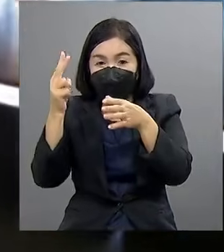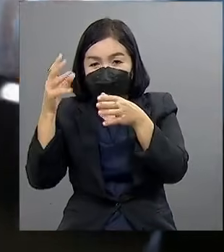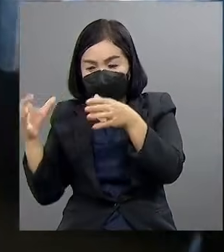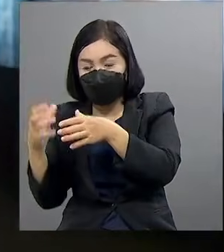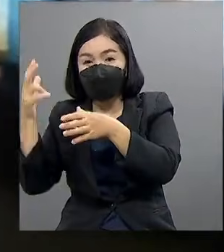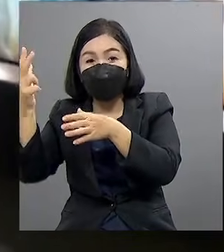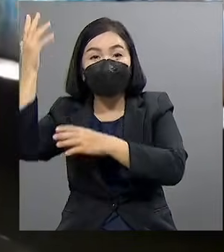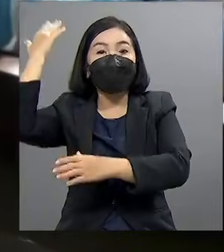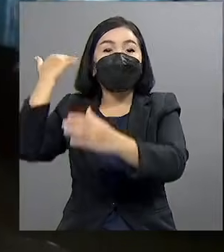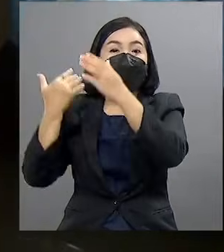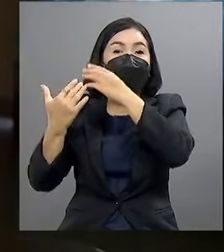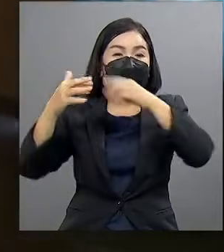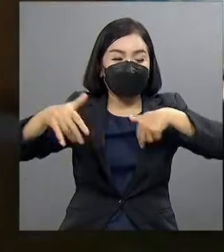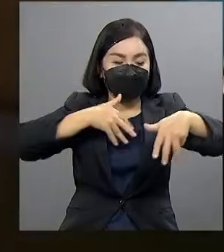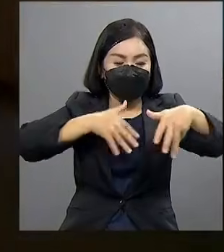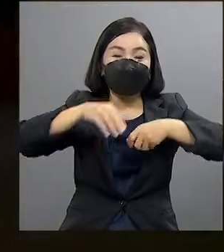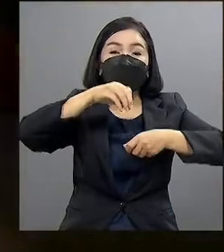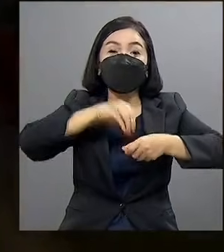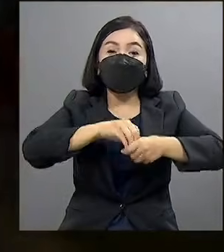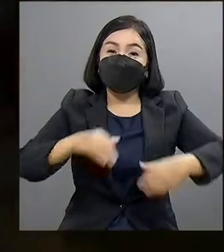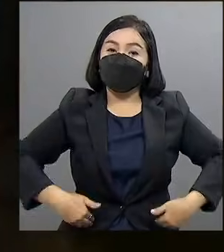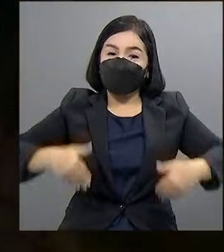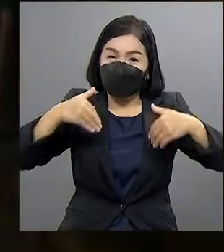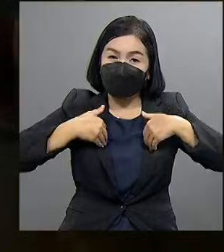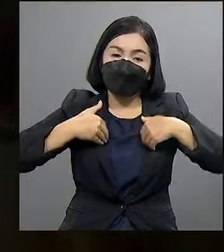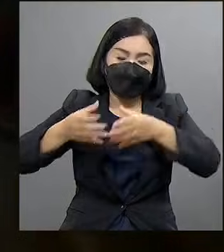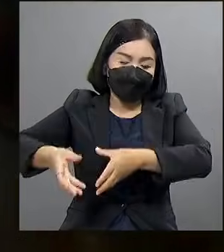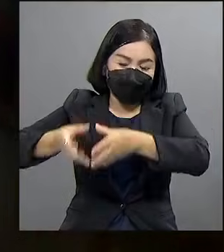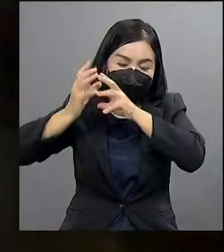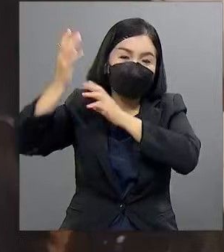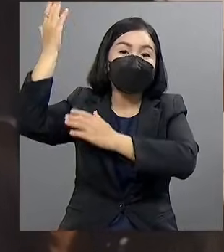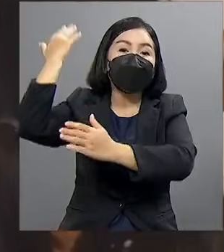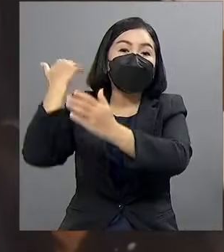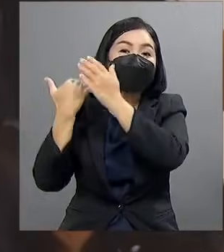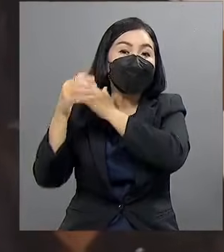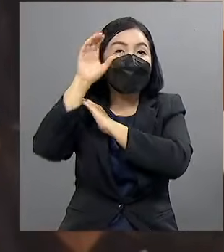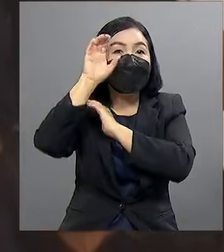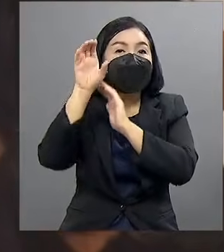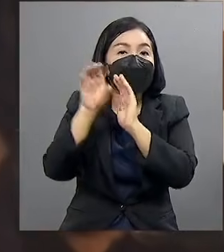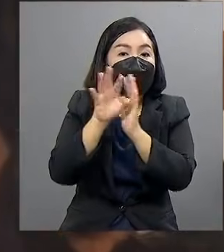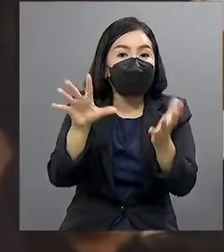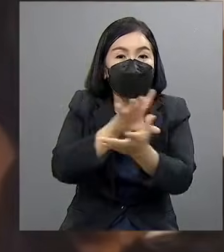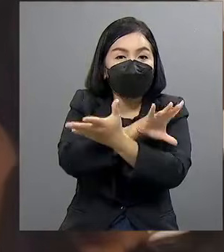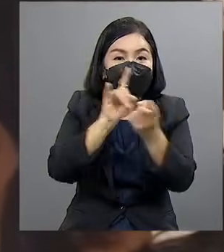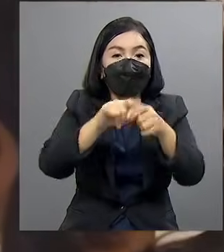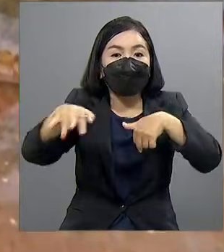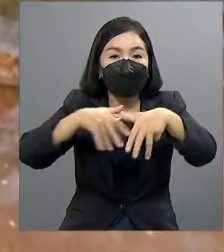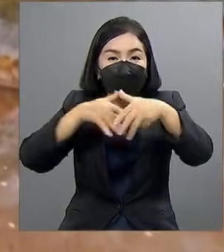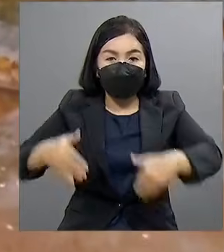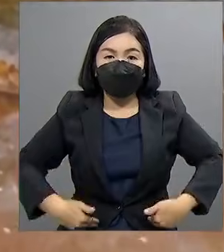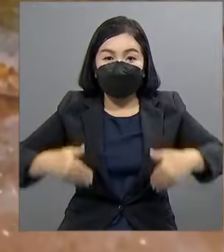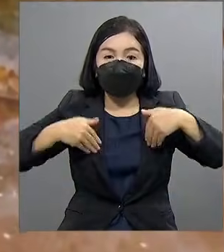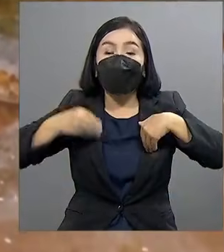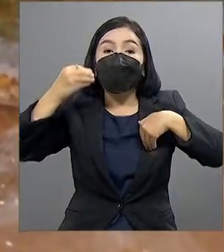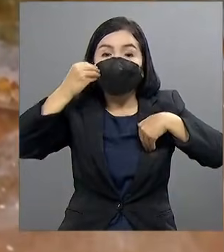างระจันนิทรรศการสิงห์บุรีในอดีตและการจัดแสดงภาพจำลองวัฒนธรรมลุ่มแม่น้ำเรียกว่าได้ทั้งความรู้